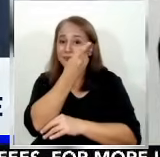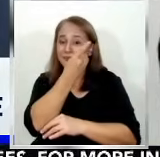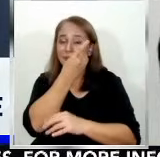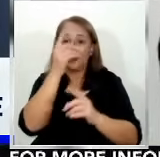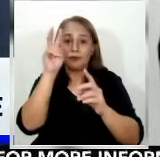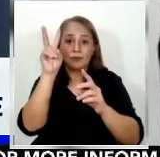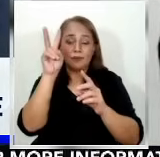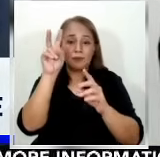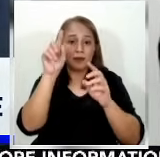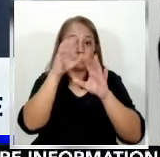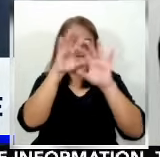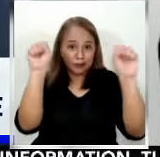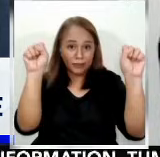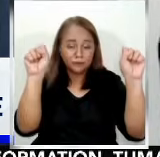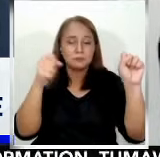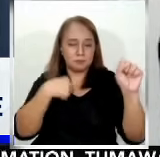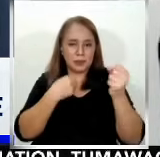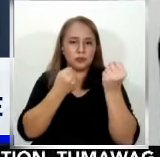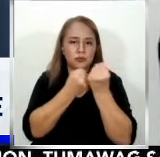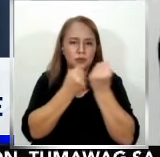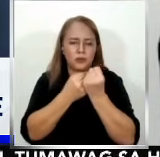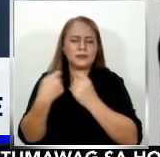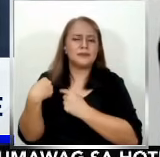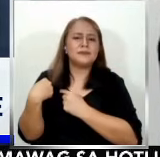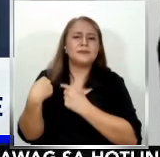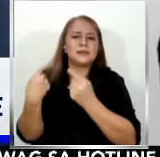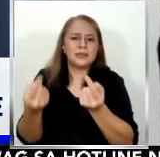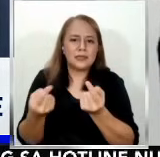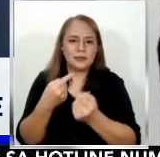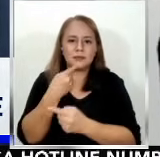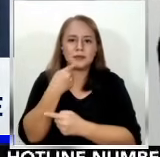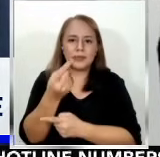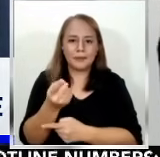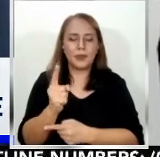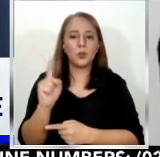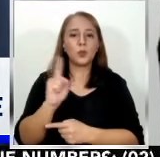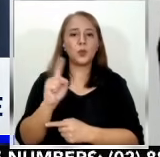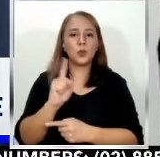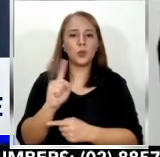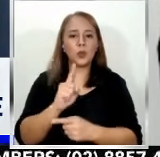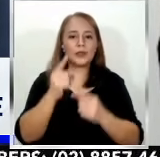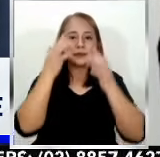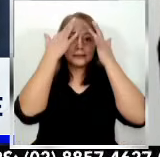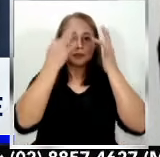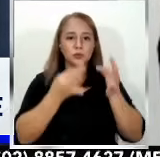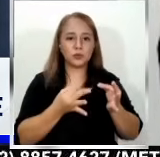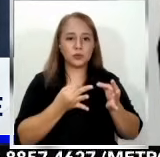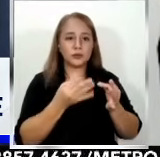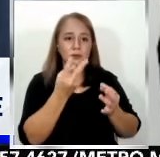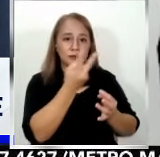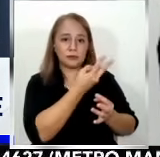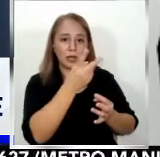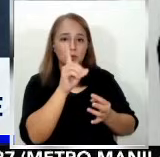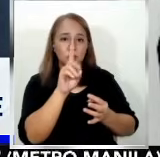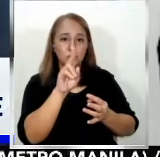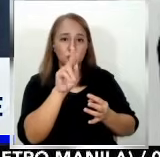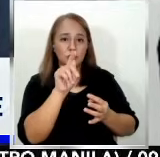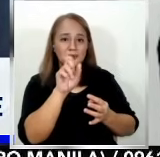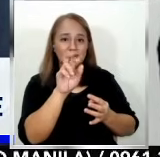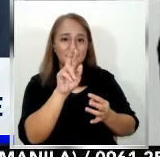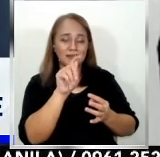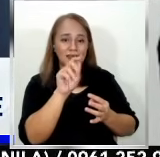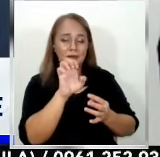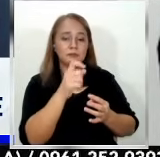her. Umpisa pa lang, sinabi ko na kung ano ang magiging desisyon ng mga Duterte, ay suportado ko